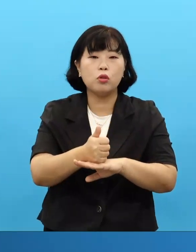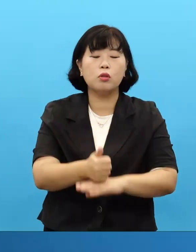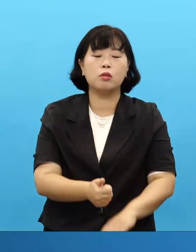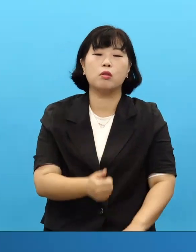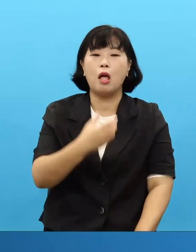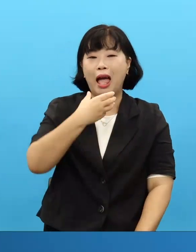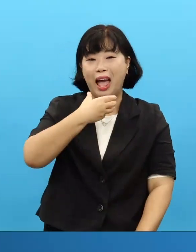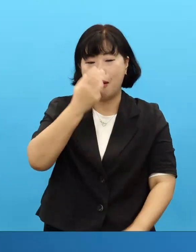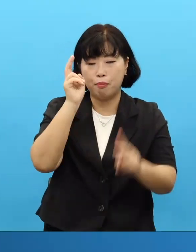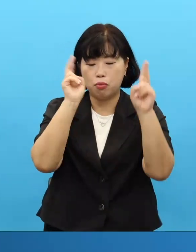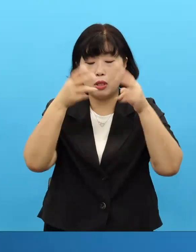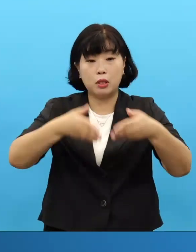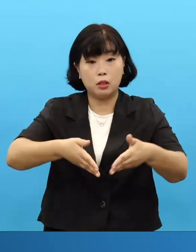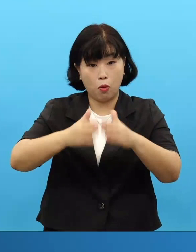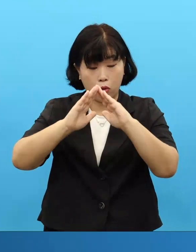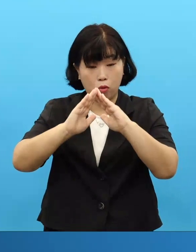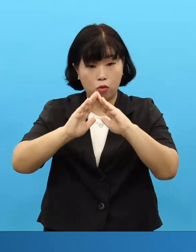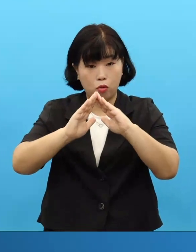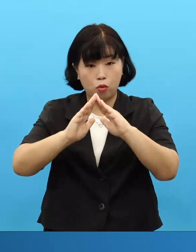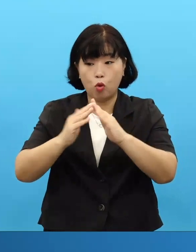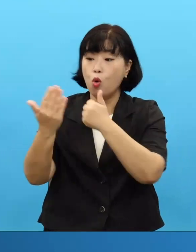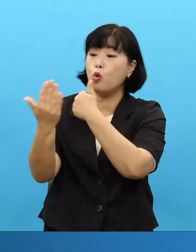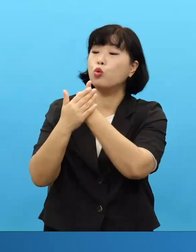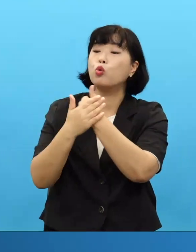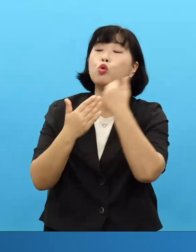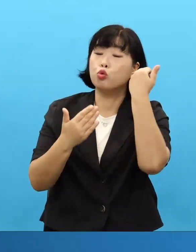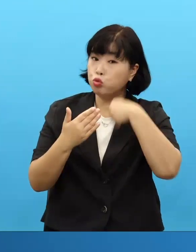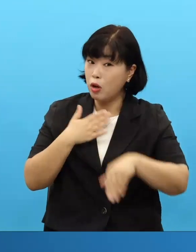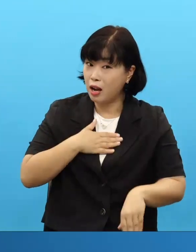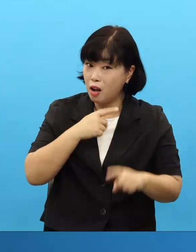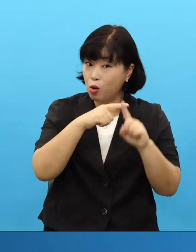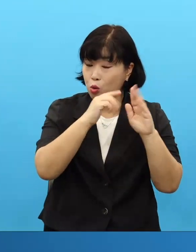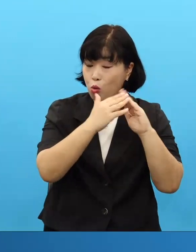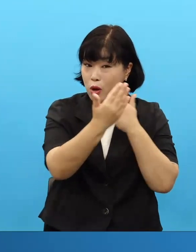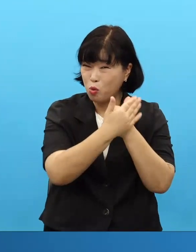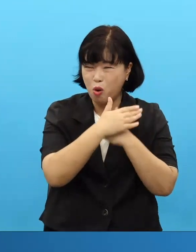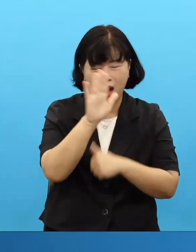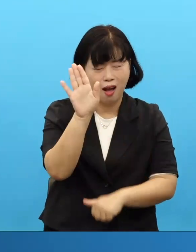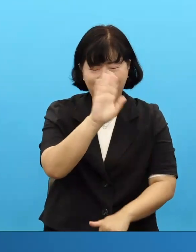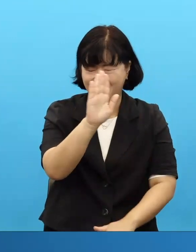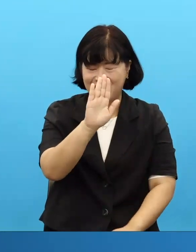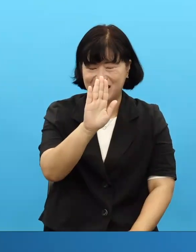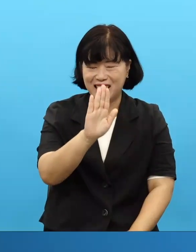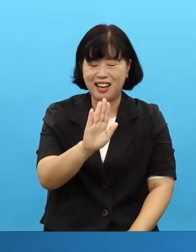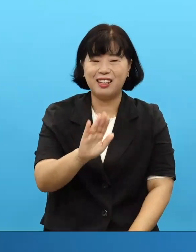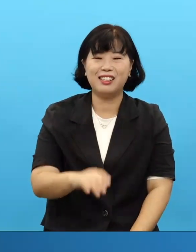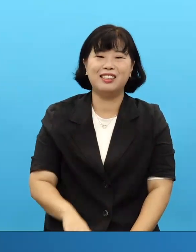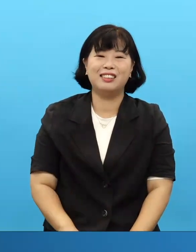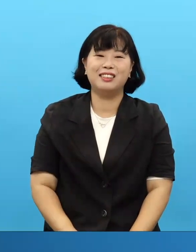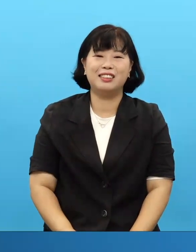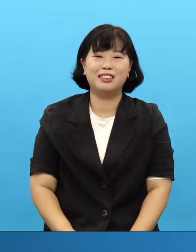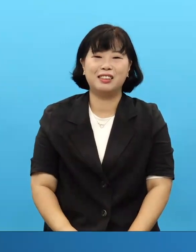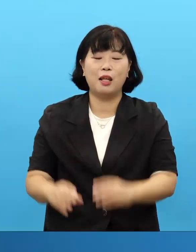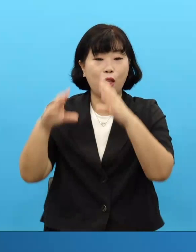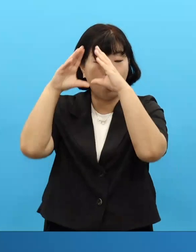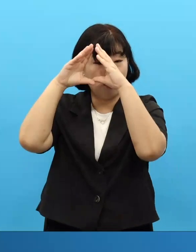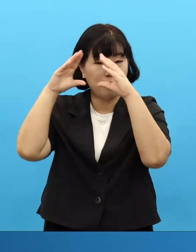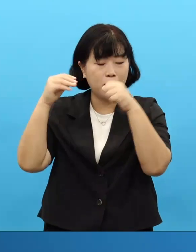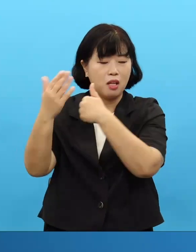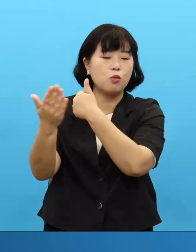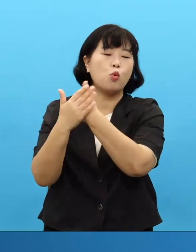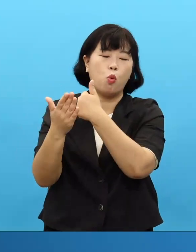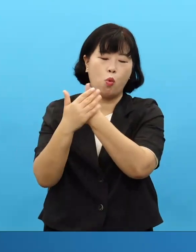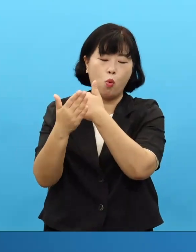이런 우승거리, 교회에서는 뭐든지 제한식이잖아요. But here in the church, we limit everything. 우리는